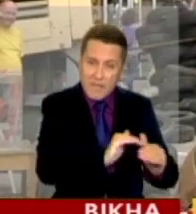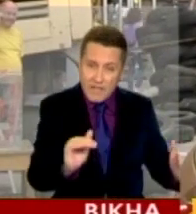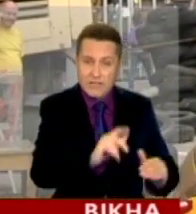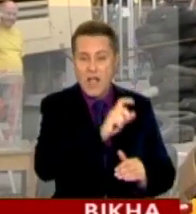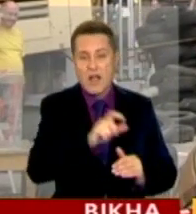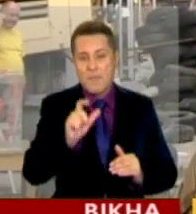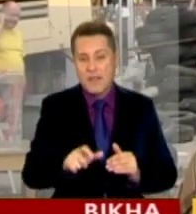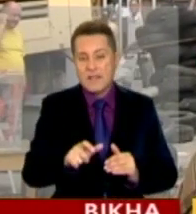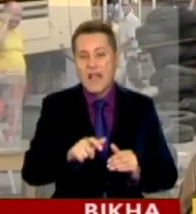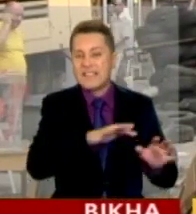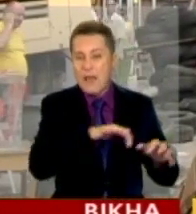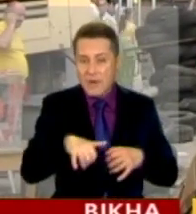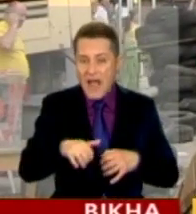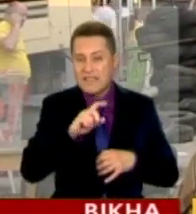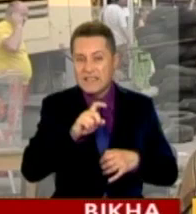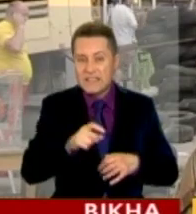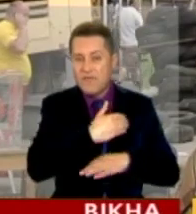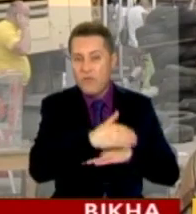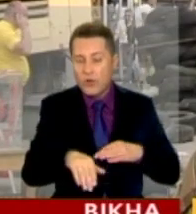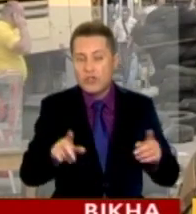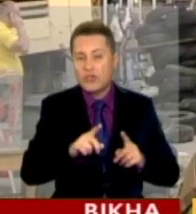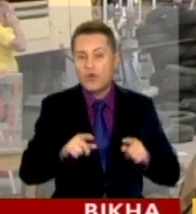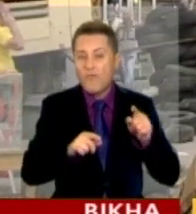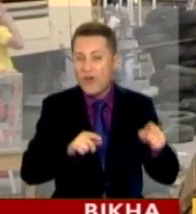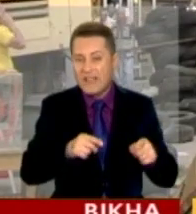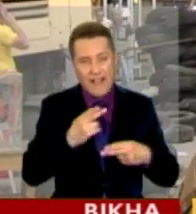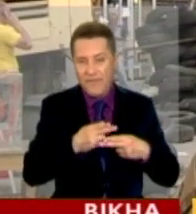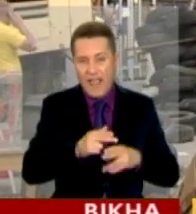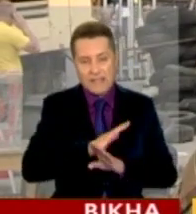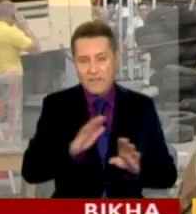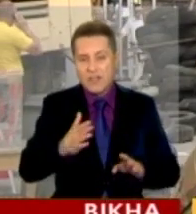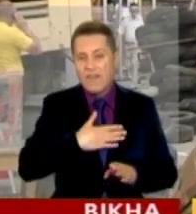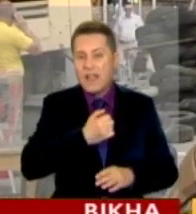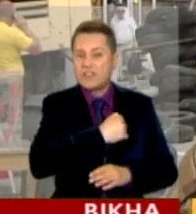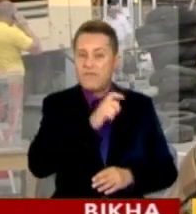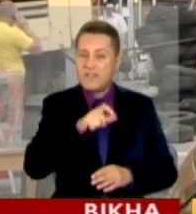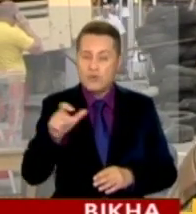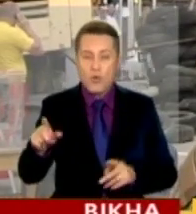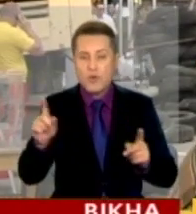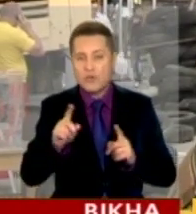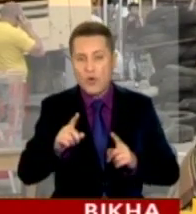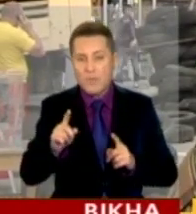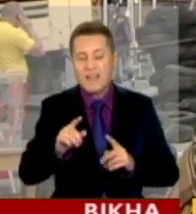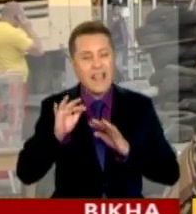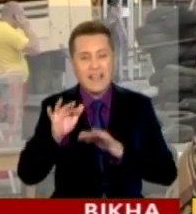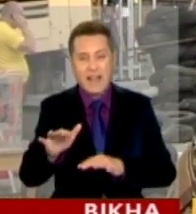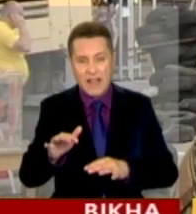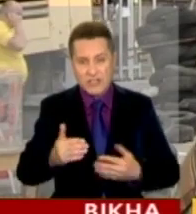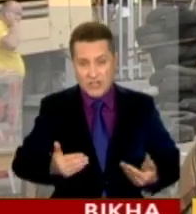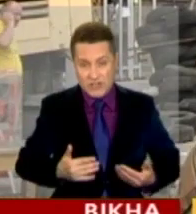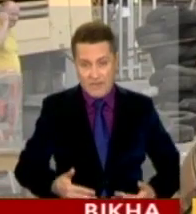забрати мирних громадян з вулиці, щоб вони не заважали нашим військовим, щоб вони не кидалися живим щитом